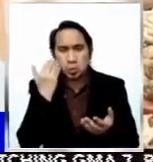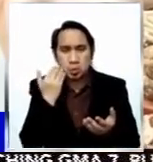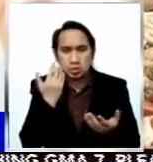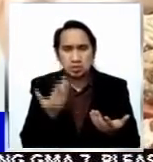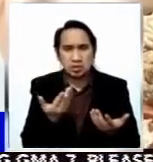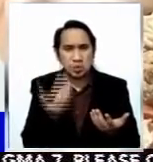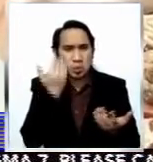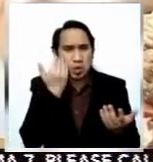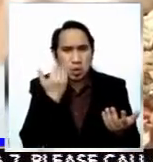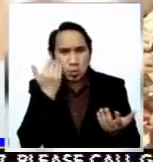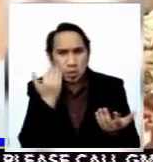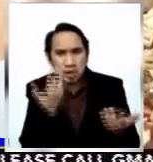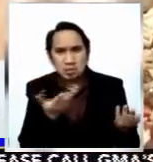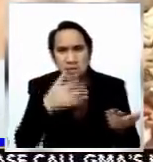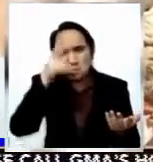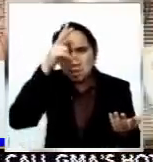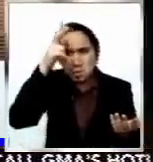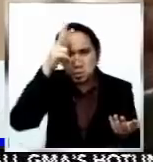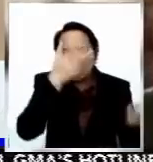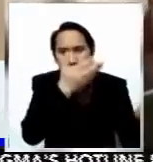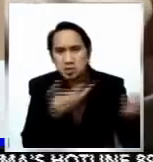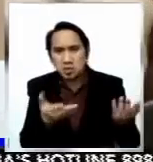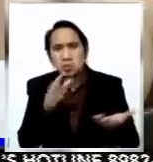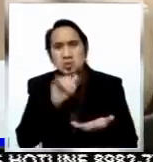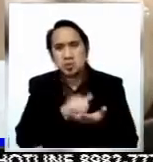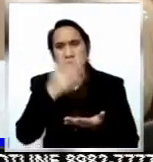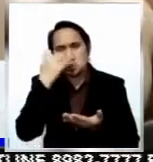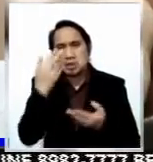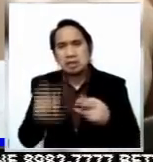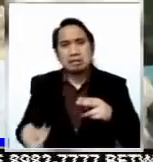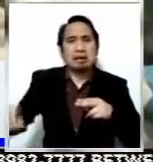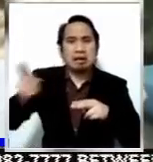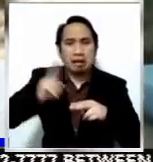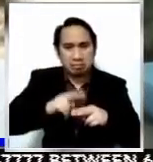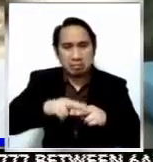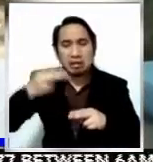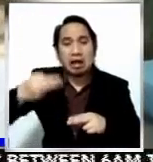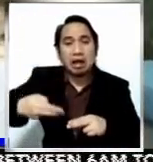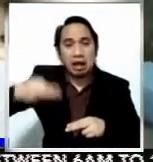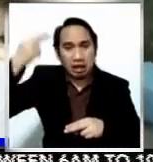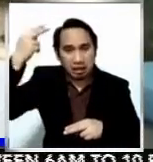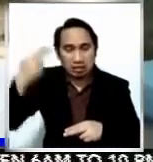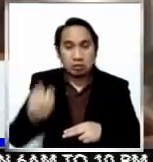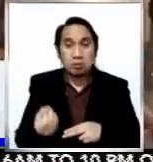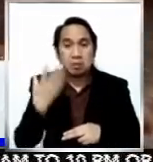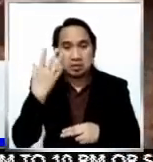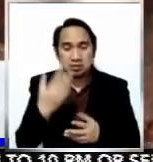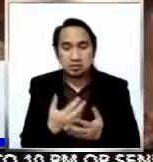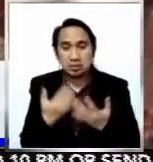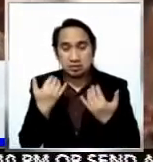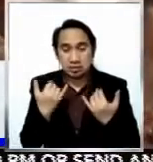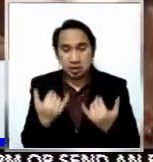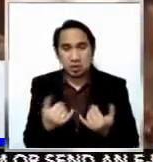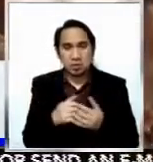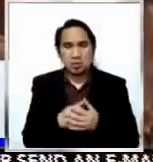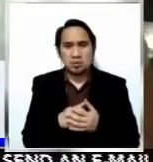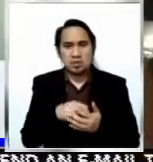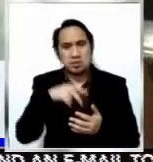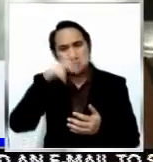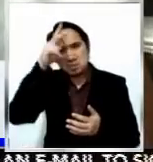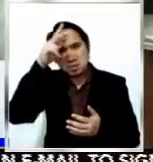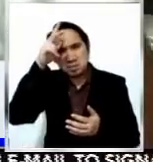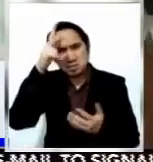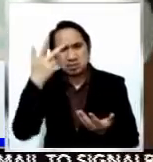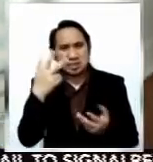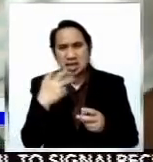supply ng manok, kaya bigla pong taas din ang mga supplier. Sa Marikina Public Market naman, di na raw kaya ng mga retailer na ibenta ang manok sa price ceiling.